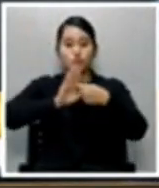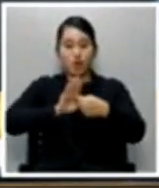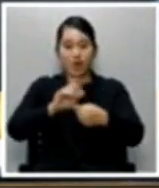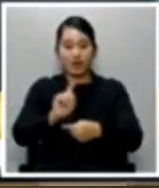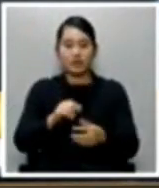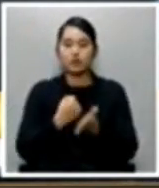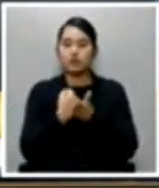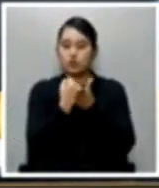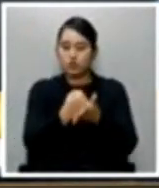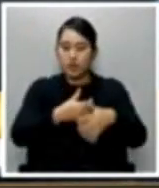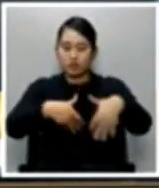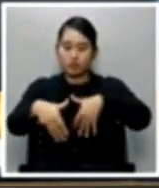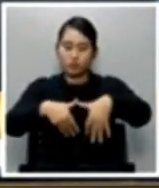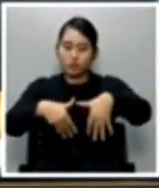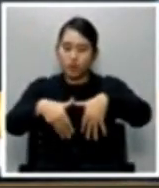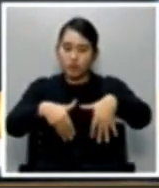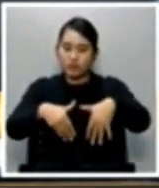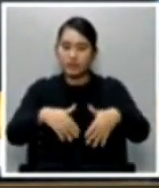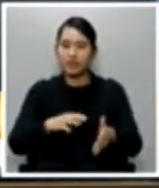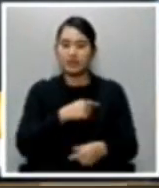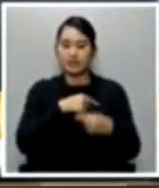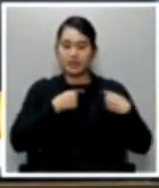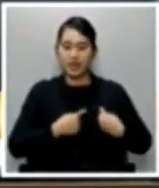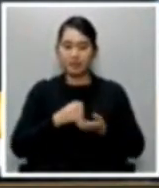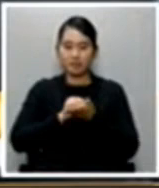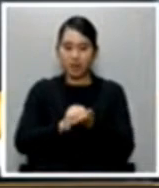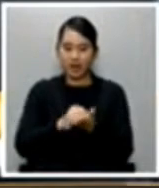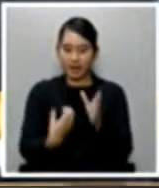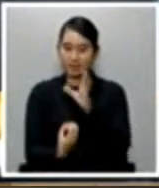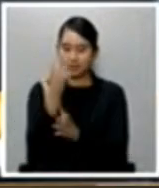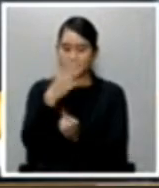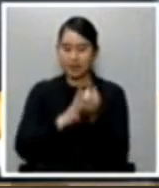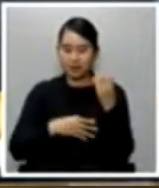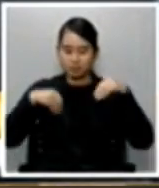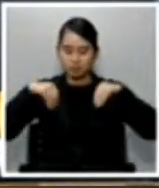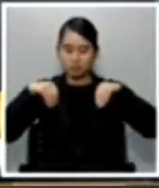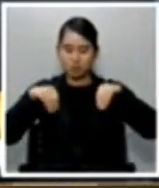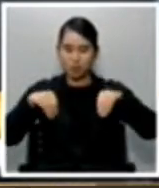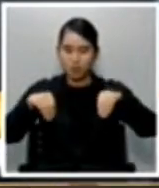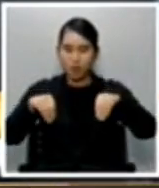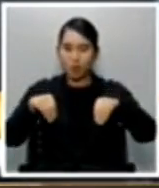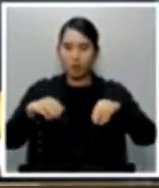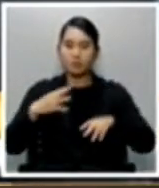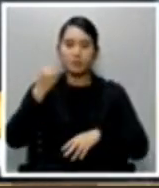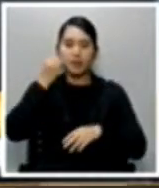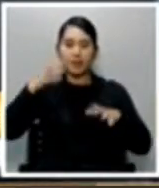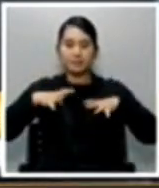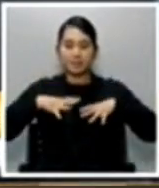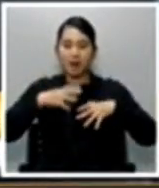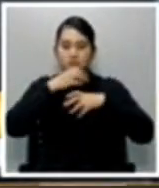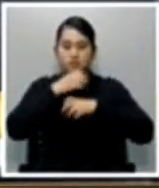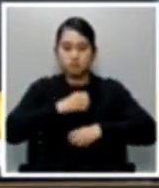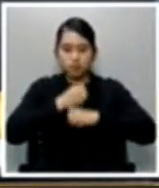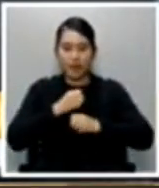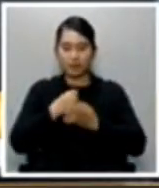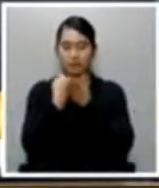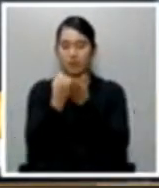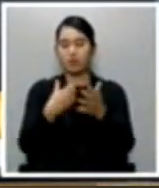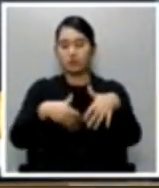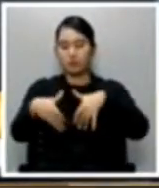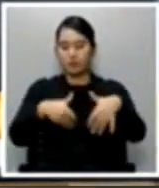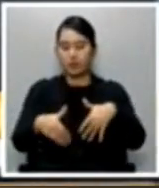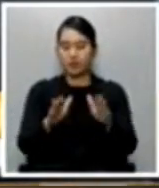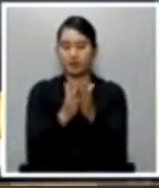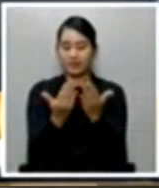ช่วยชาวบ้านนะครับไปปลูกป่านะครับไปบ้านคนชรานะครับไปช่วยชุมชนไปส